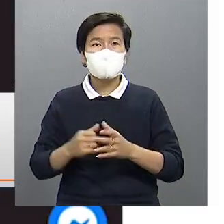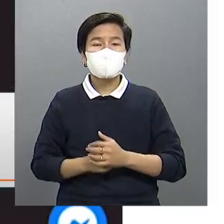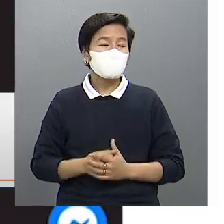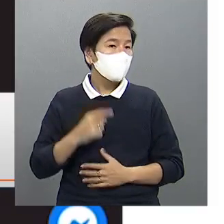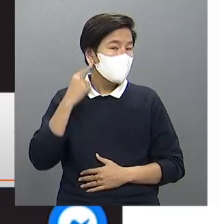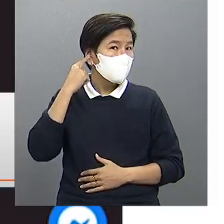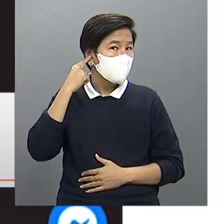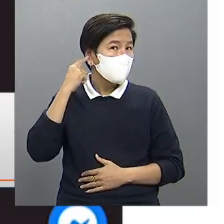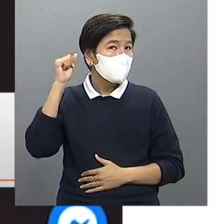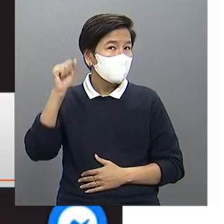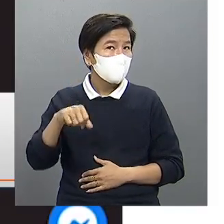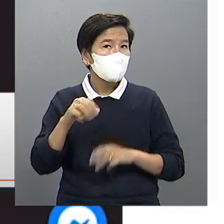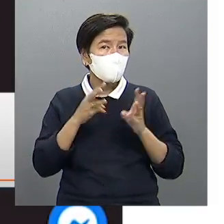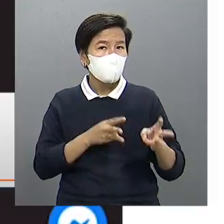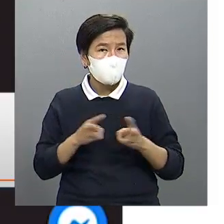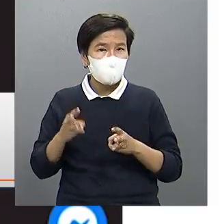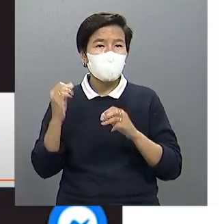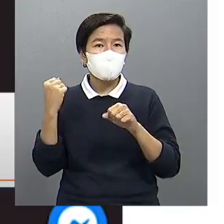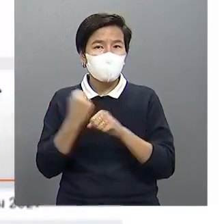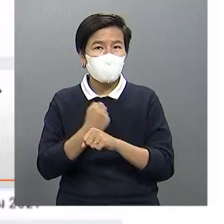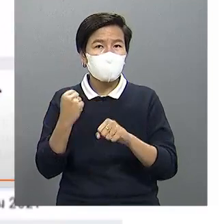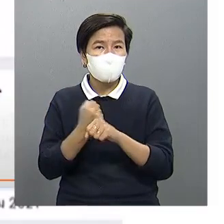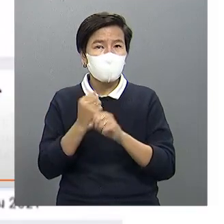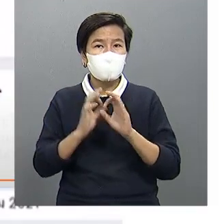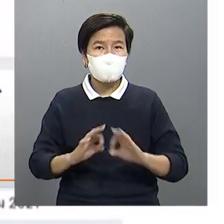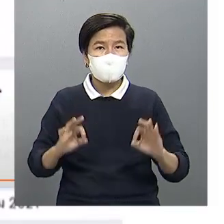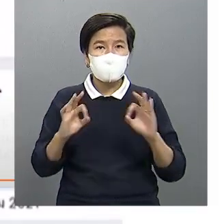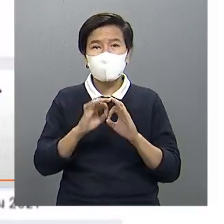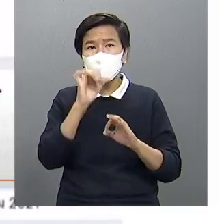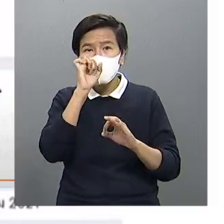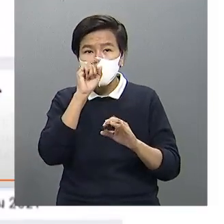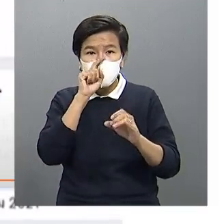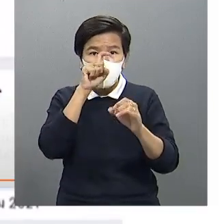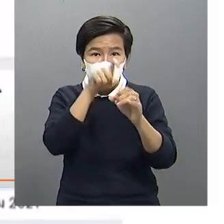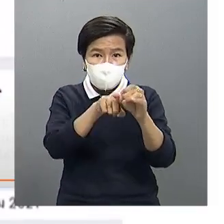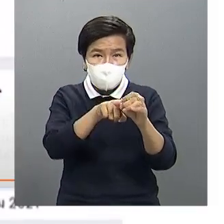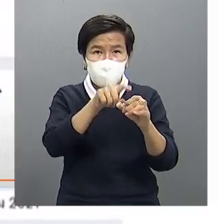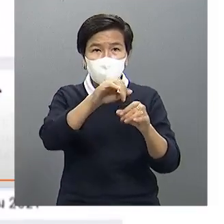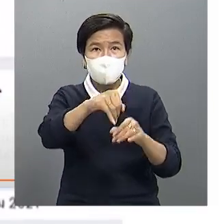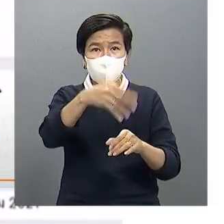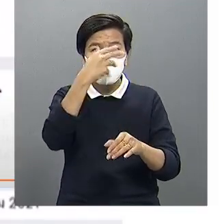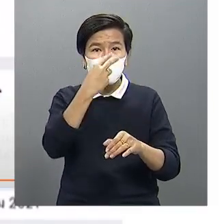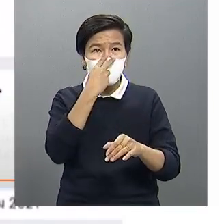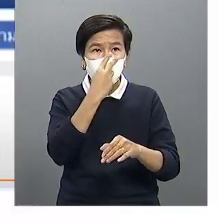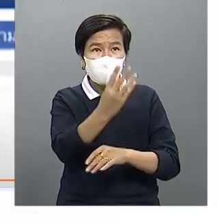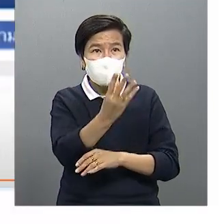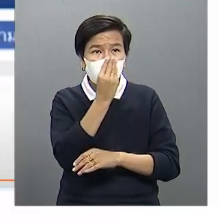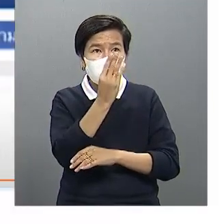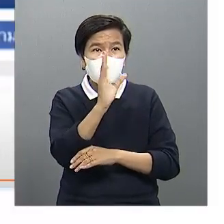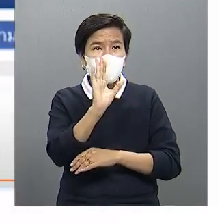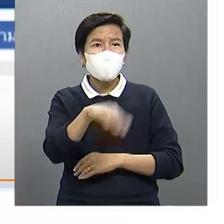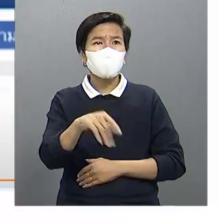มันต้องฝึกอะไรเงี้ยครับก็เข้าไปเรียนไปรีเฟรชสกิลตัวเองครับผมก็จะทำให้เราสามารถเข้าใจคนอื่นได้ว่าเขารู้สึกยังไงและบ